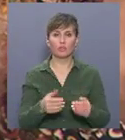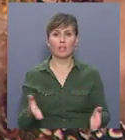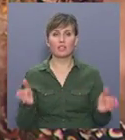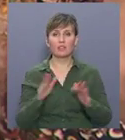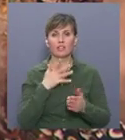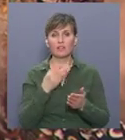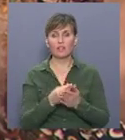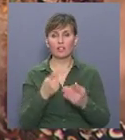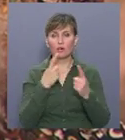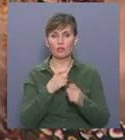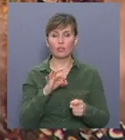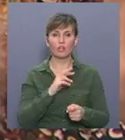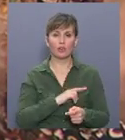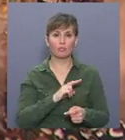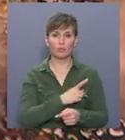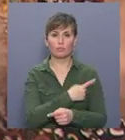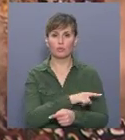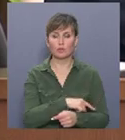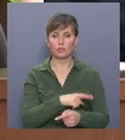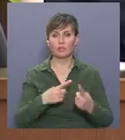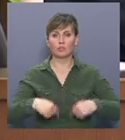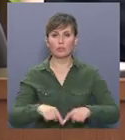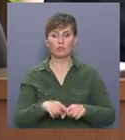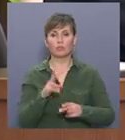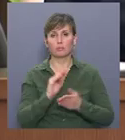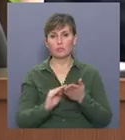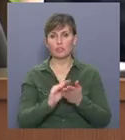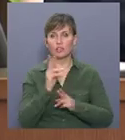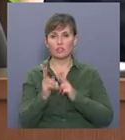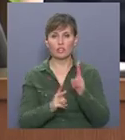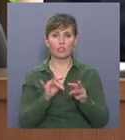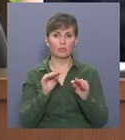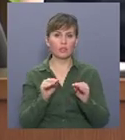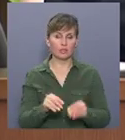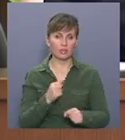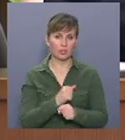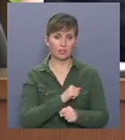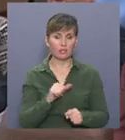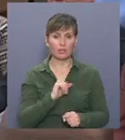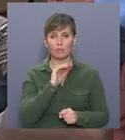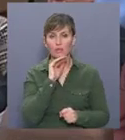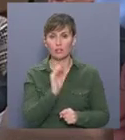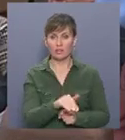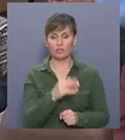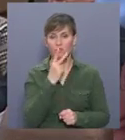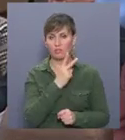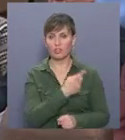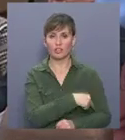оставлять свои отзывы о работе медучреждений, писать жалобы и даже составлять рейтинги самых квалифицированных, на их взгляд,